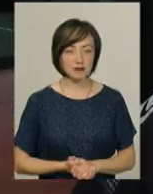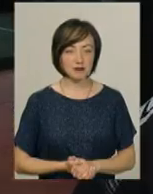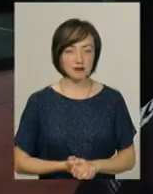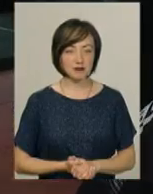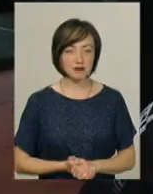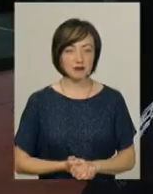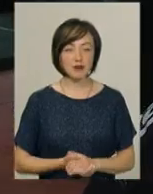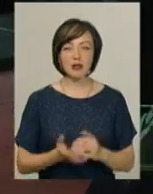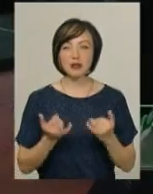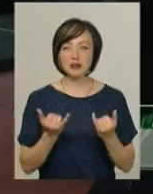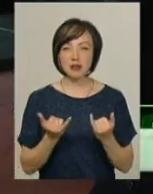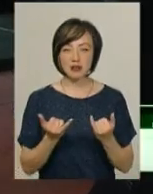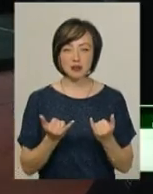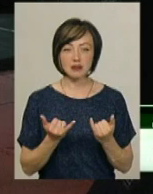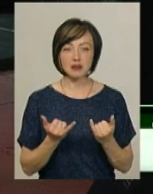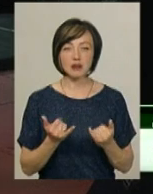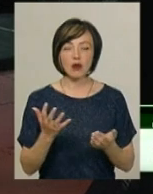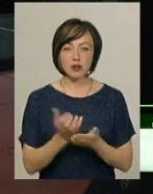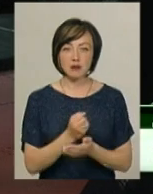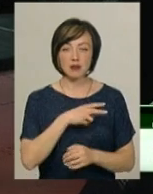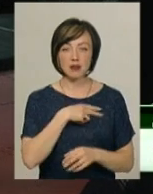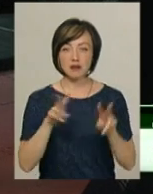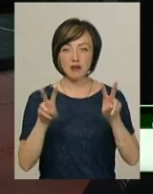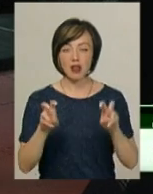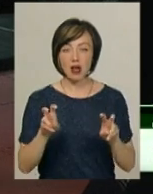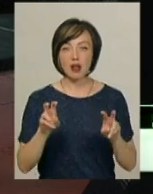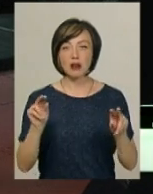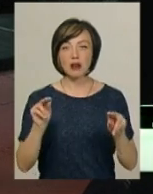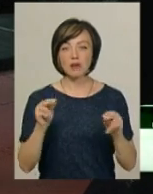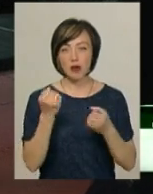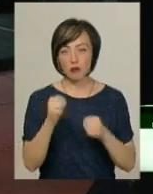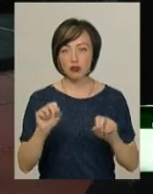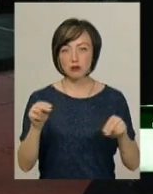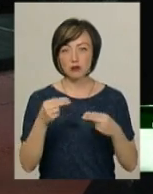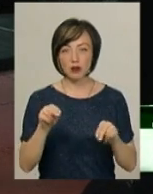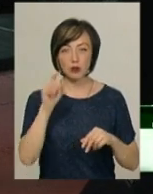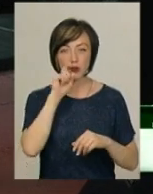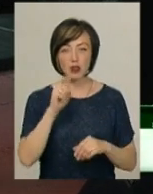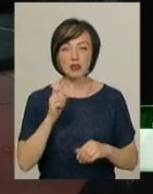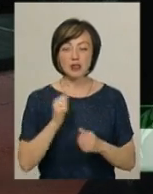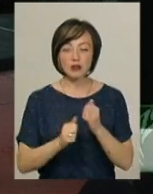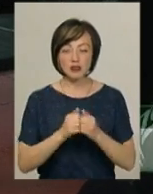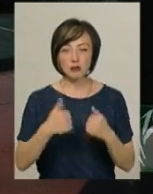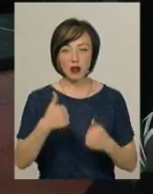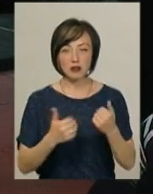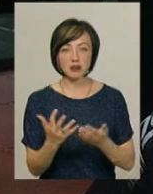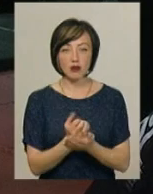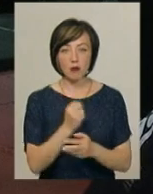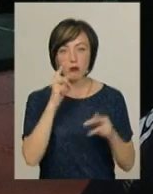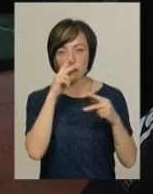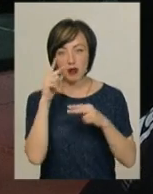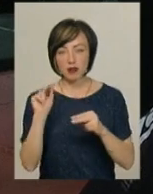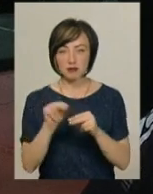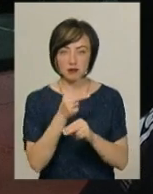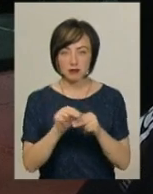Зараз ми готуємо Аміну до чемпіонату України з бразильського джиу-джитсу. Як і завжди, після кожних стартів ми знаходимо помилки і ми